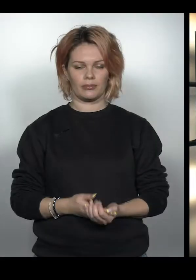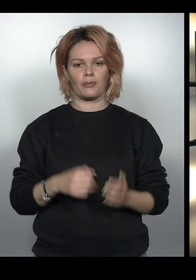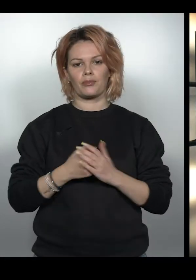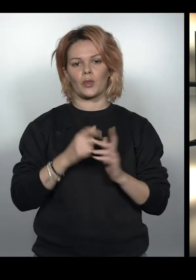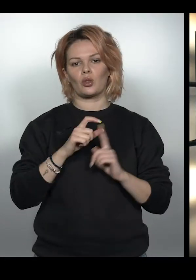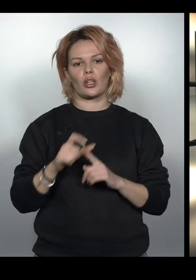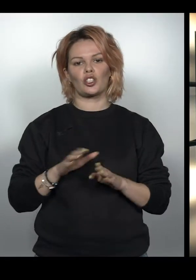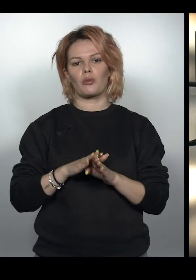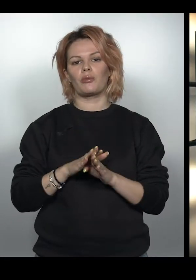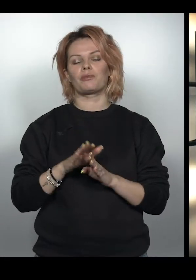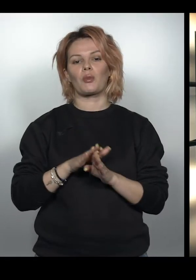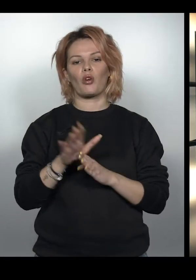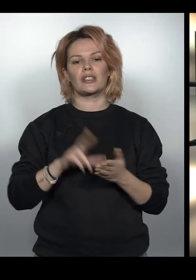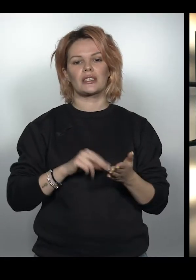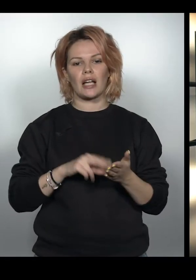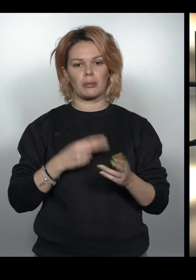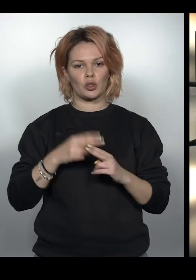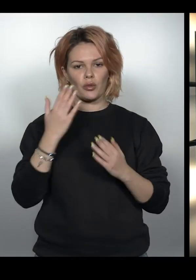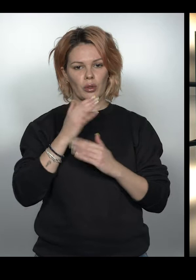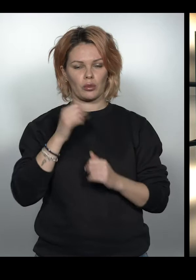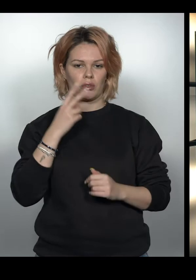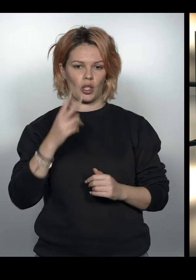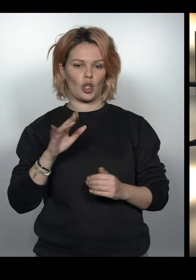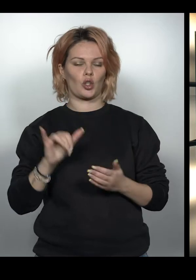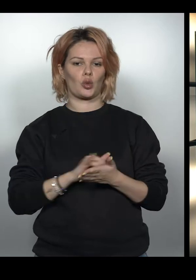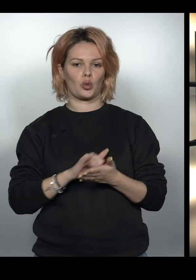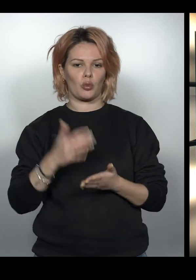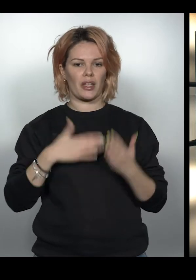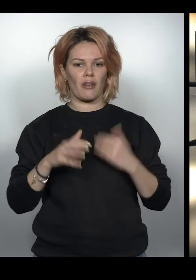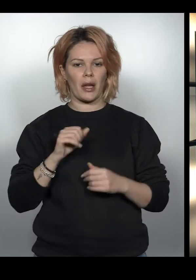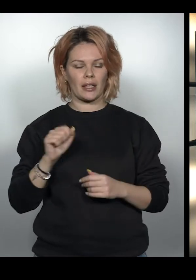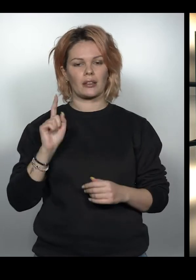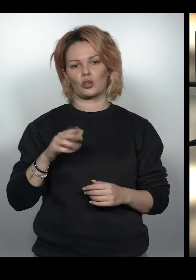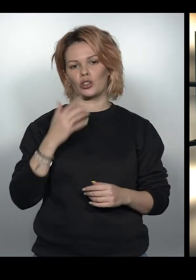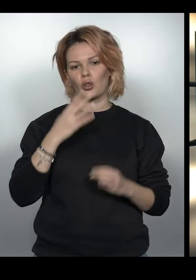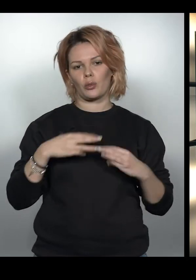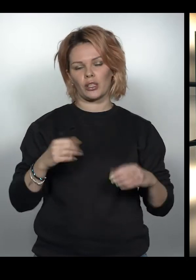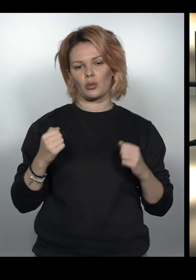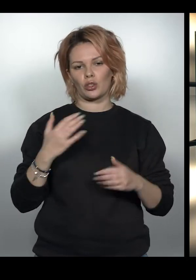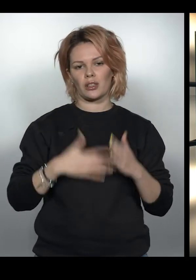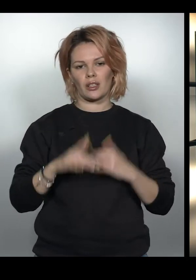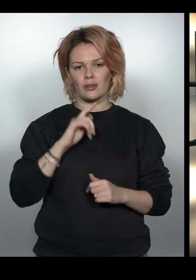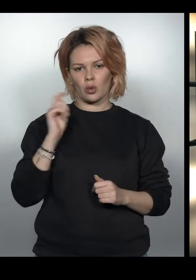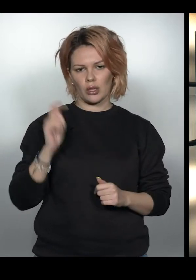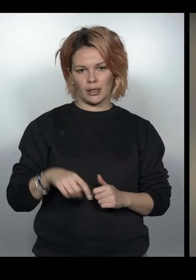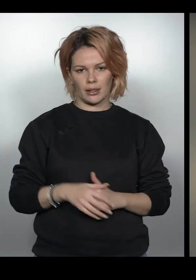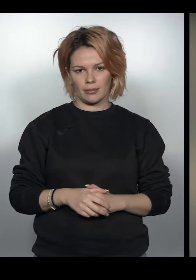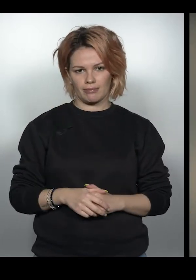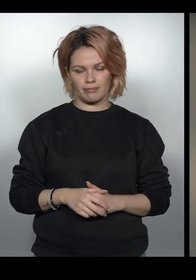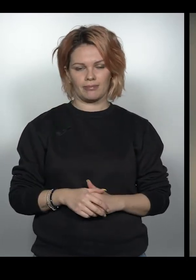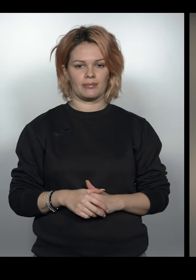До речі, повний запис цього фільму можна побачити на YouTube-каналі «Інвамедіа» та Національного комітету спорту інвалідів